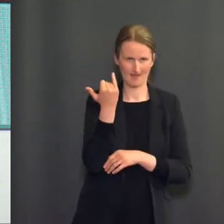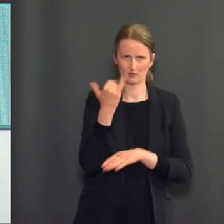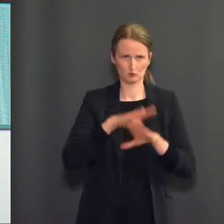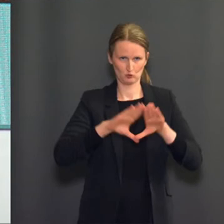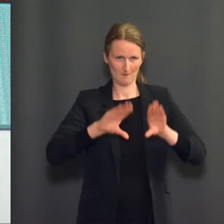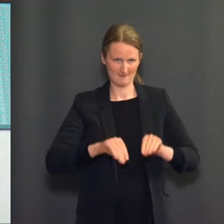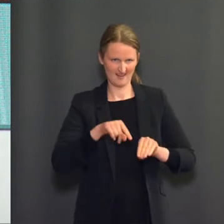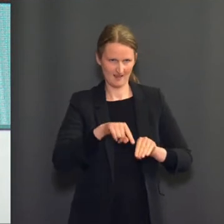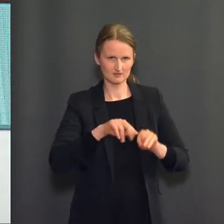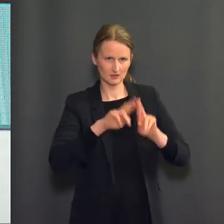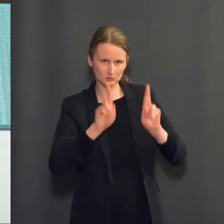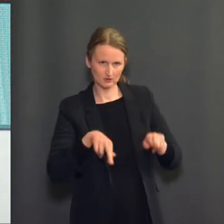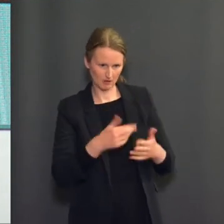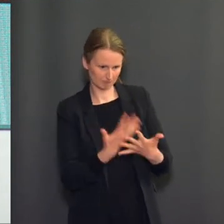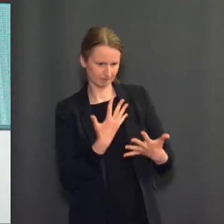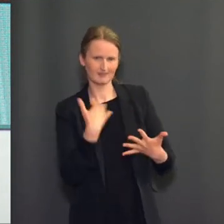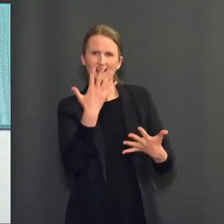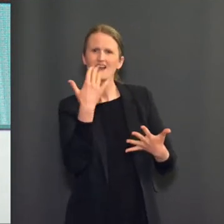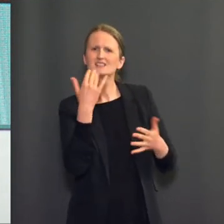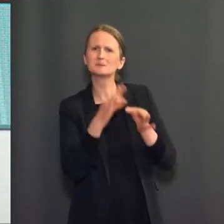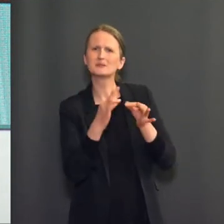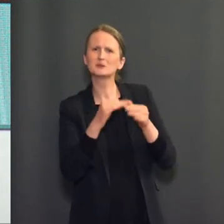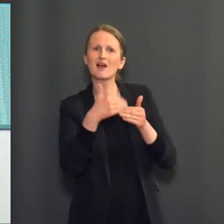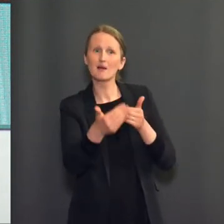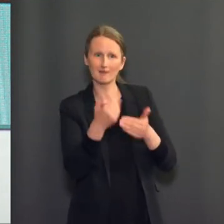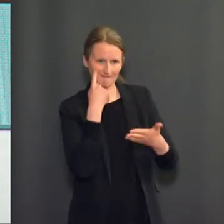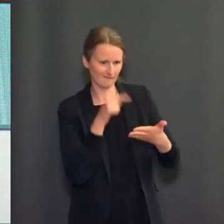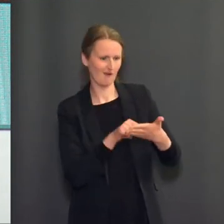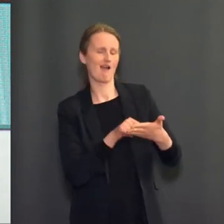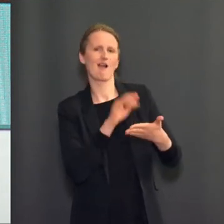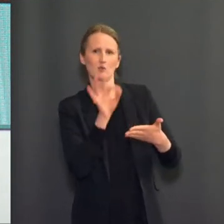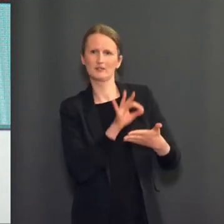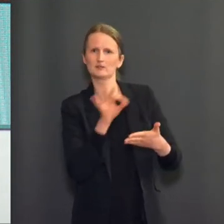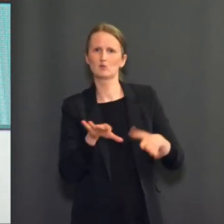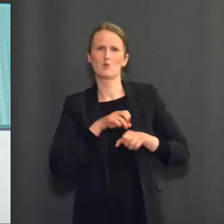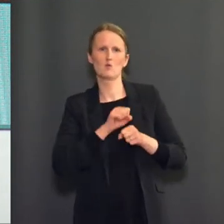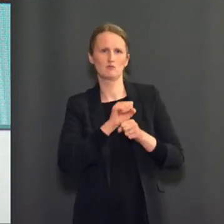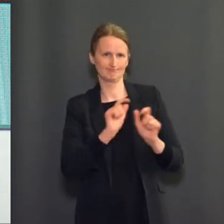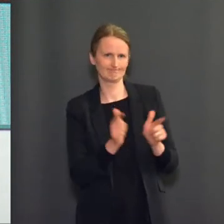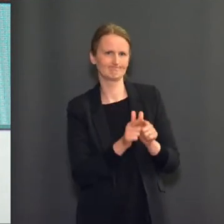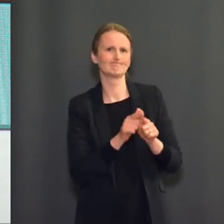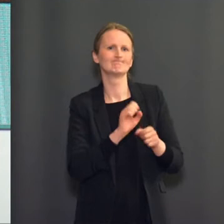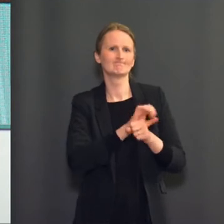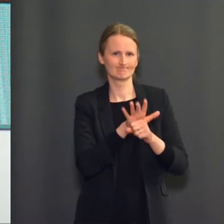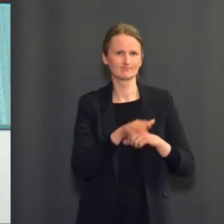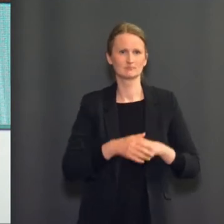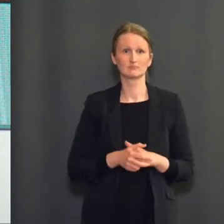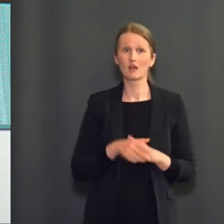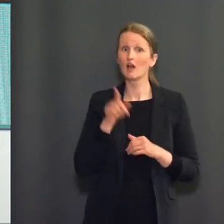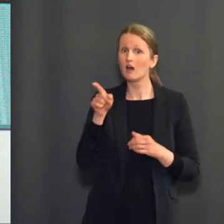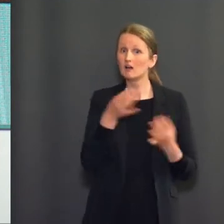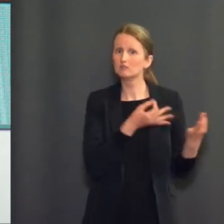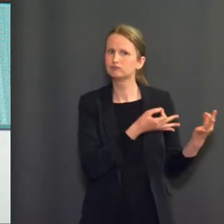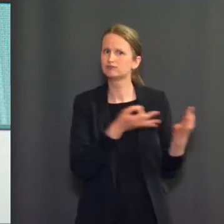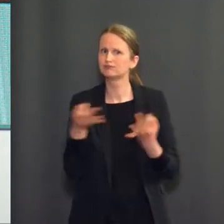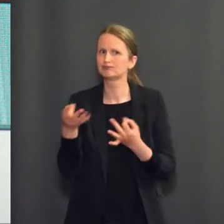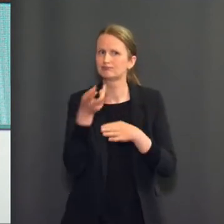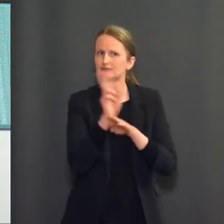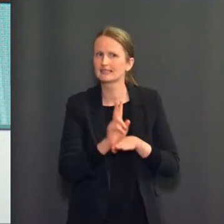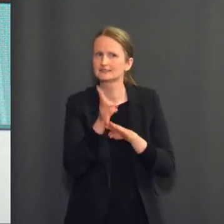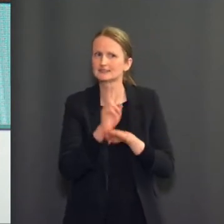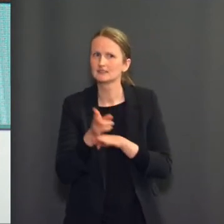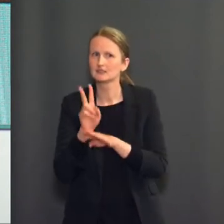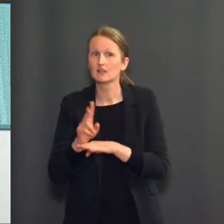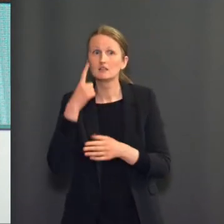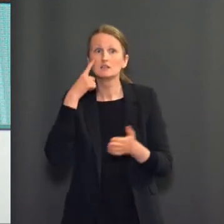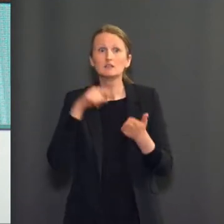des infections éventuelles pour éviter une recrudescence qui menacerait d'entraîner un arrêt des activités,